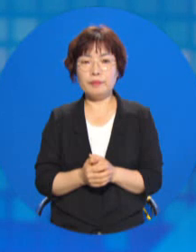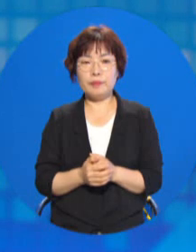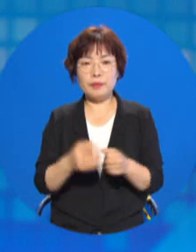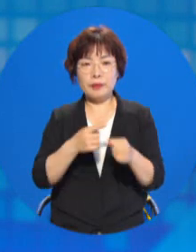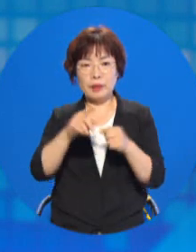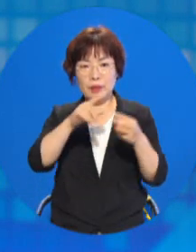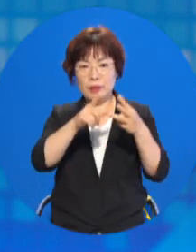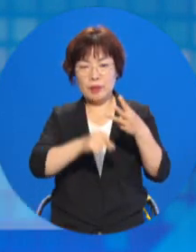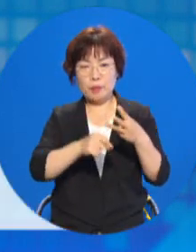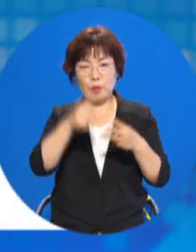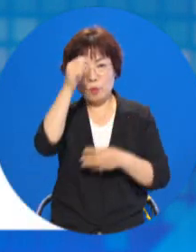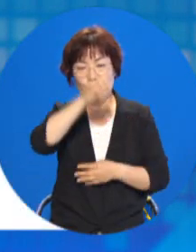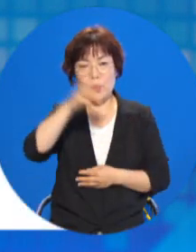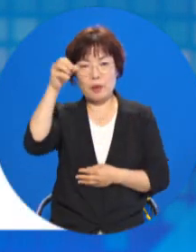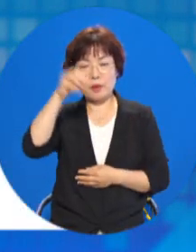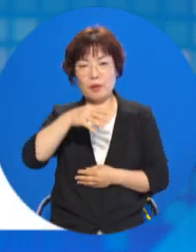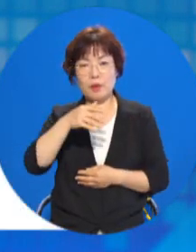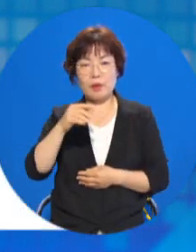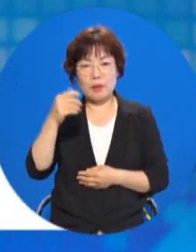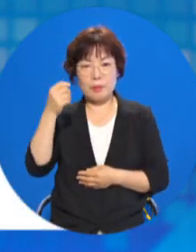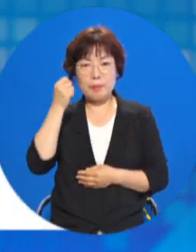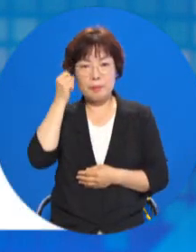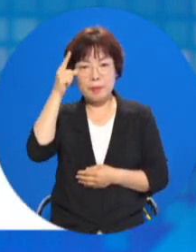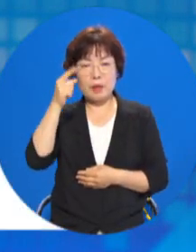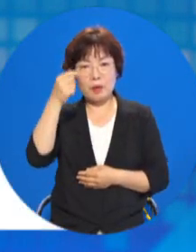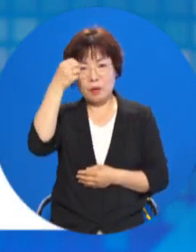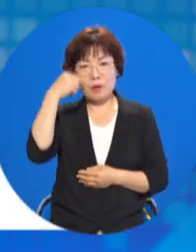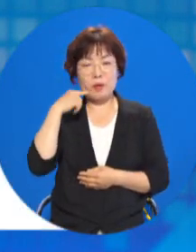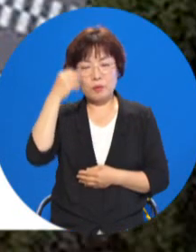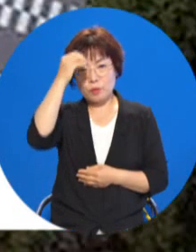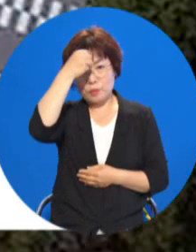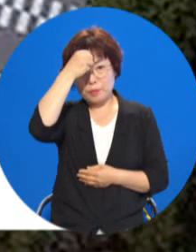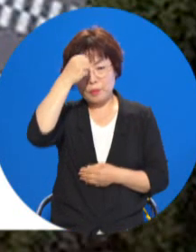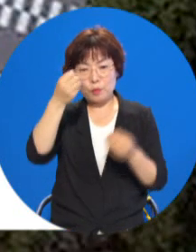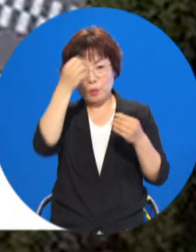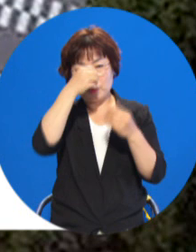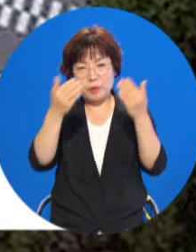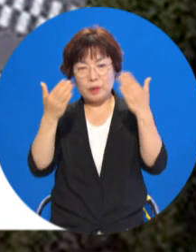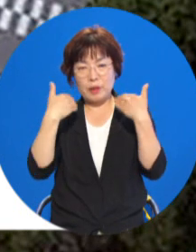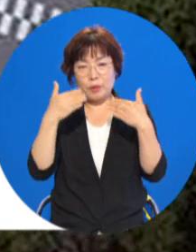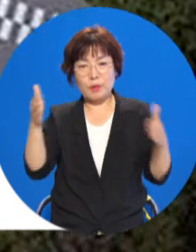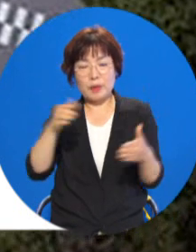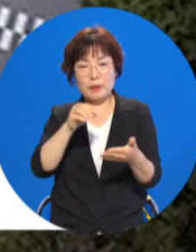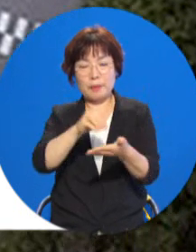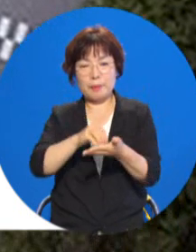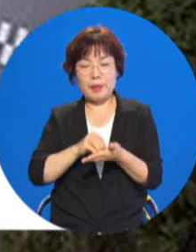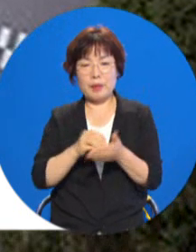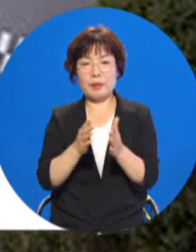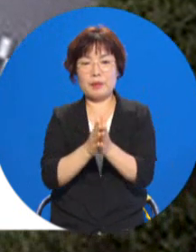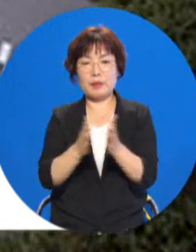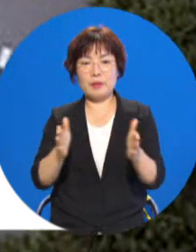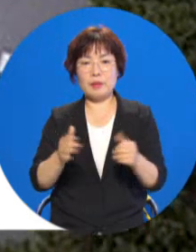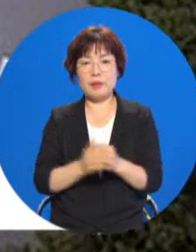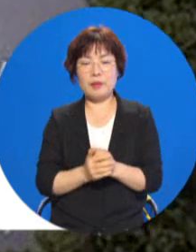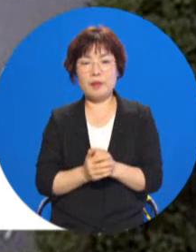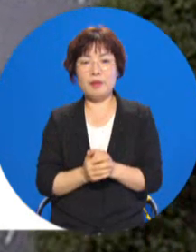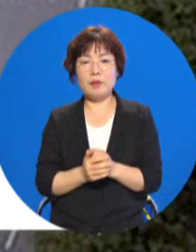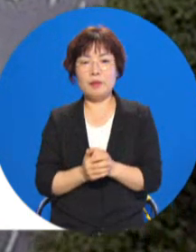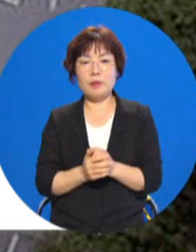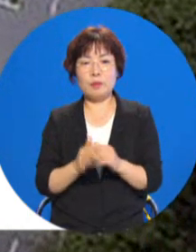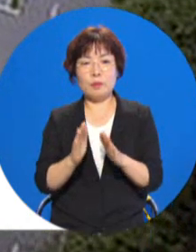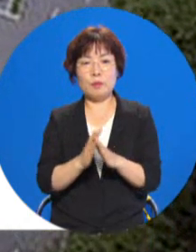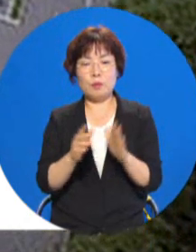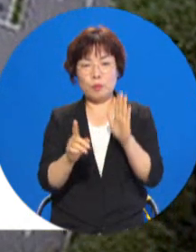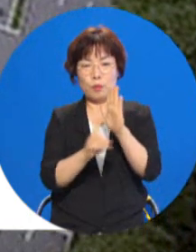내년 3월 광양에 개교 예정인 창의예술고등학교가 본격적인 학생 모집에 나섰습니다. 창의예술고는